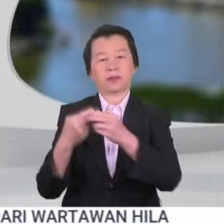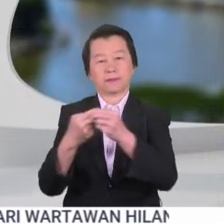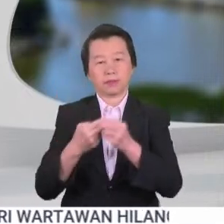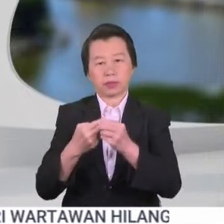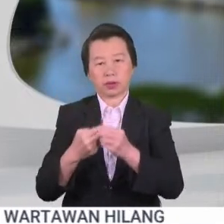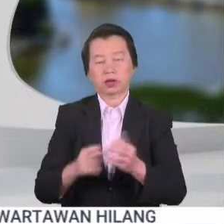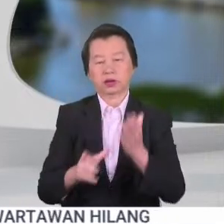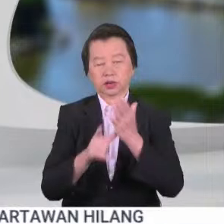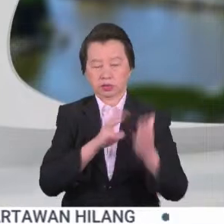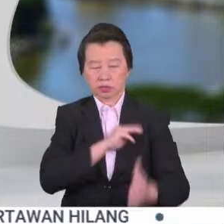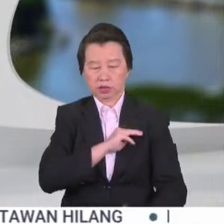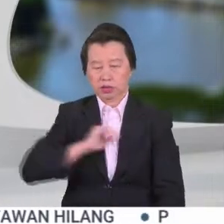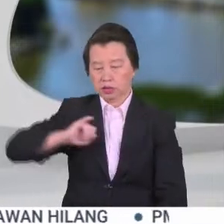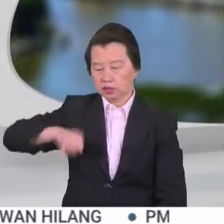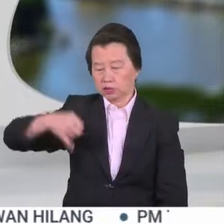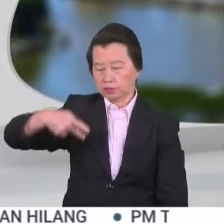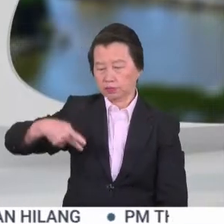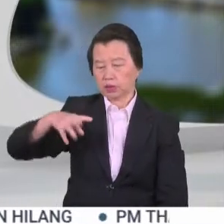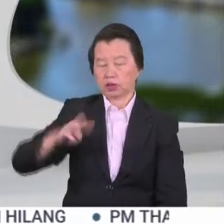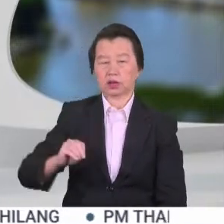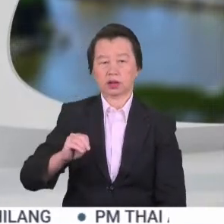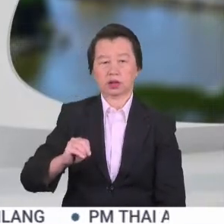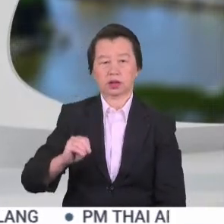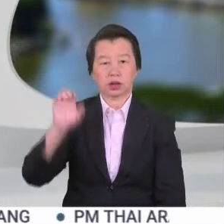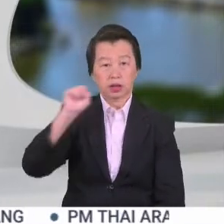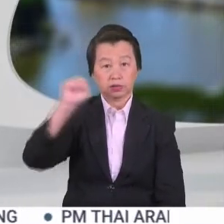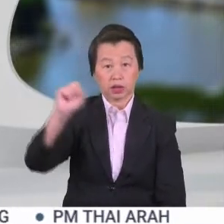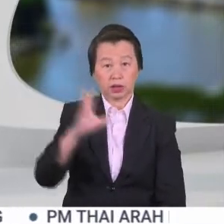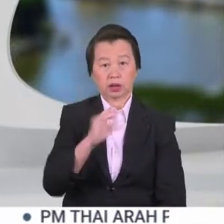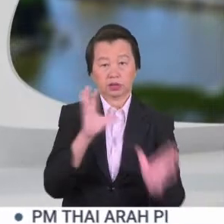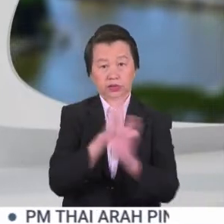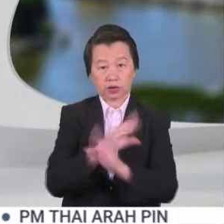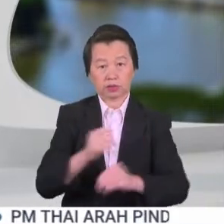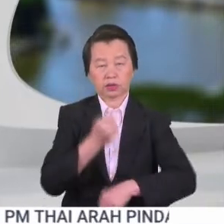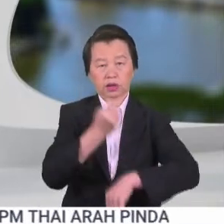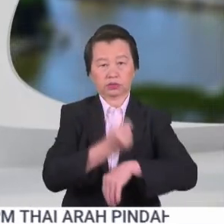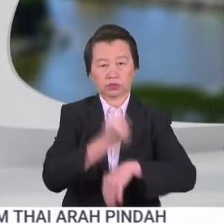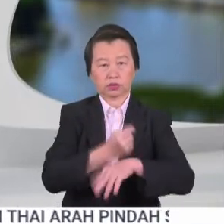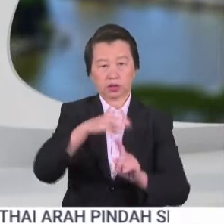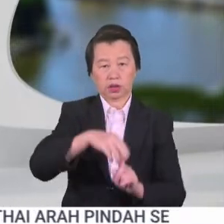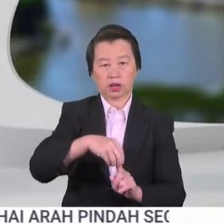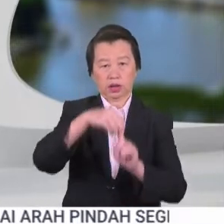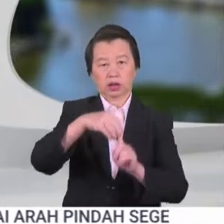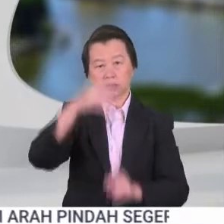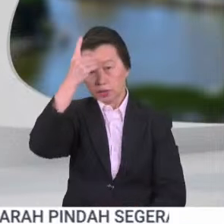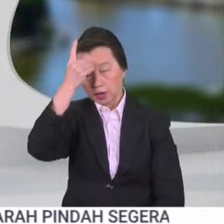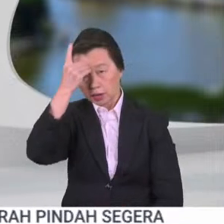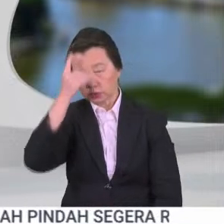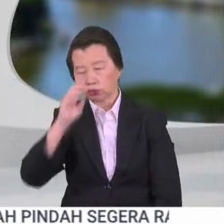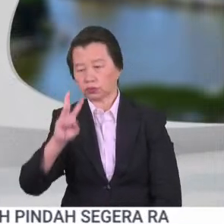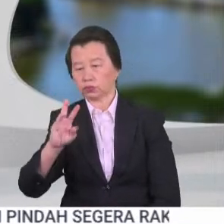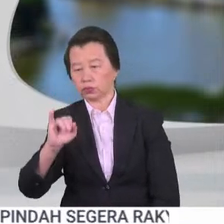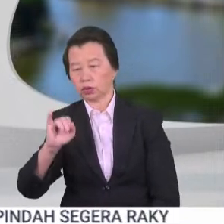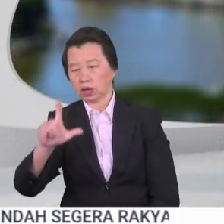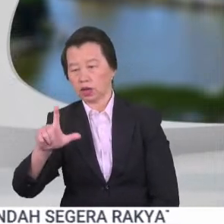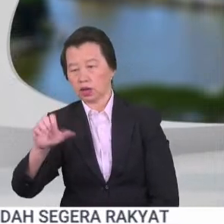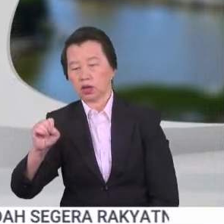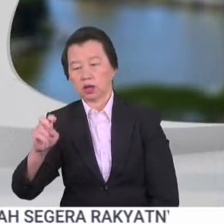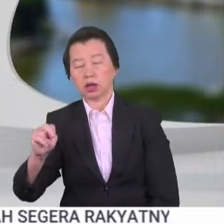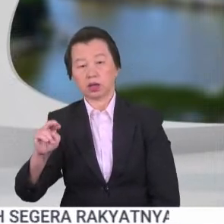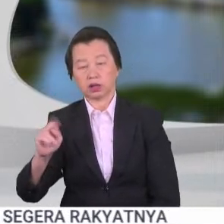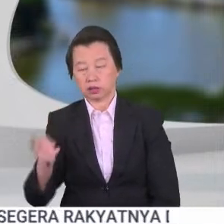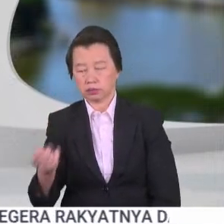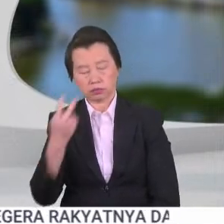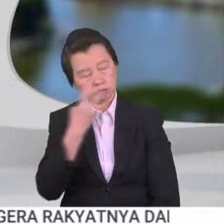timbalan menteri di jabatan Perdana Menteri hal ehwal Sabah Sarawak dan tugas-tugas khas Datuk Wilson ugak kumbong juga